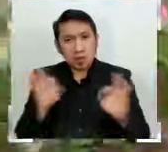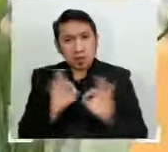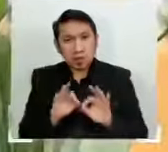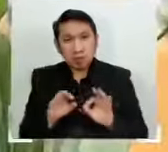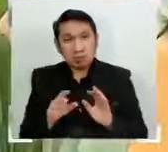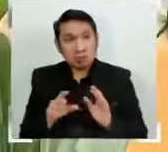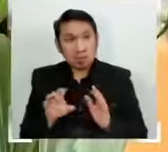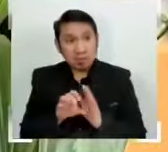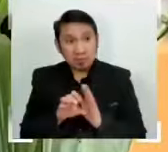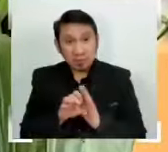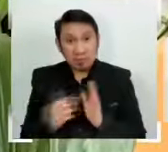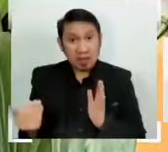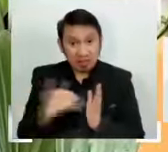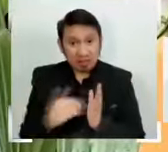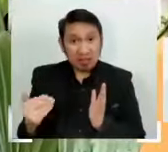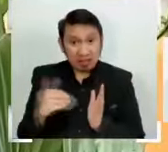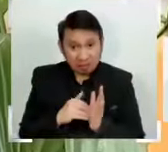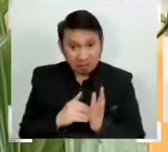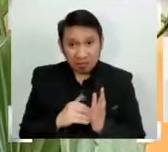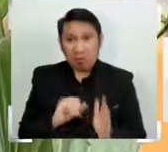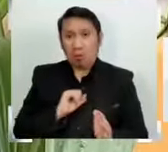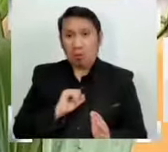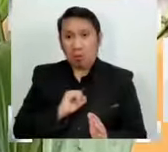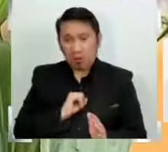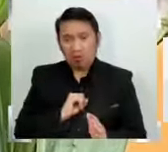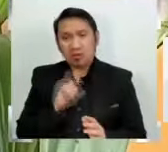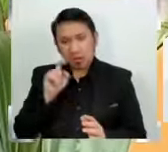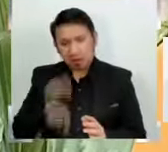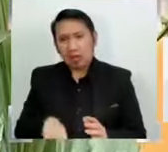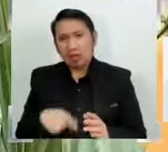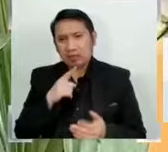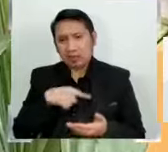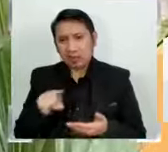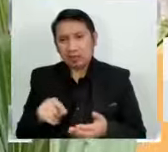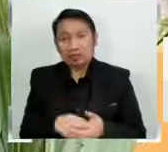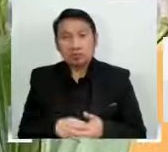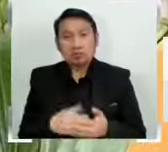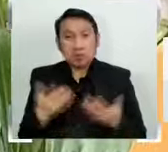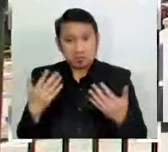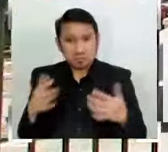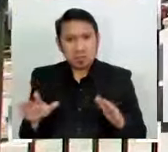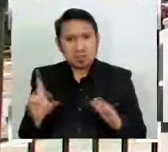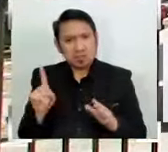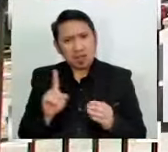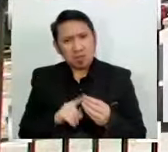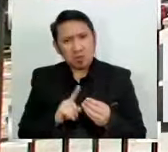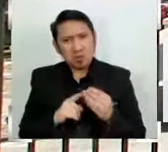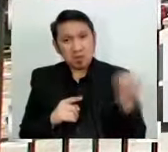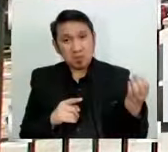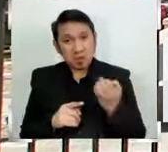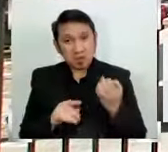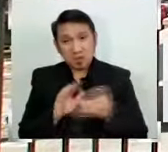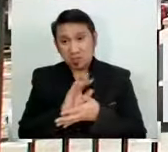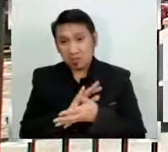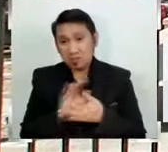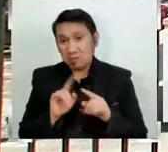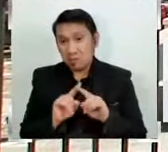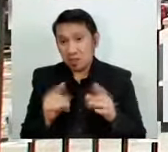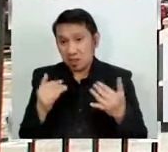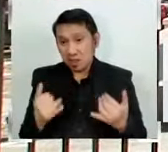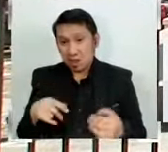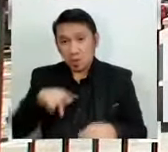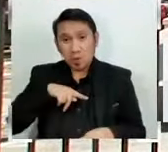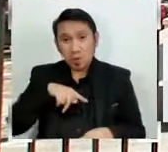ubo. Mahigit 4 na buwan mula nang alisin ang COVID-19 State of Public Health Emergency sa bansa. Mga kaso naman ng pneumonia ang dumarami sa